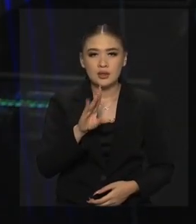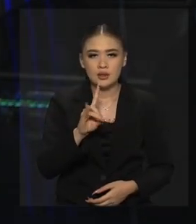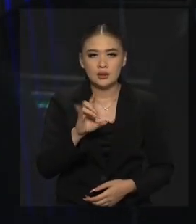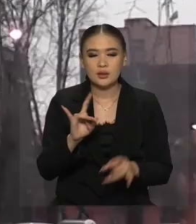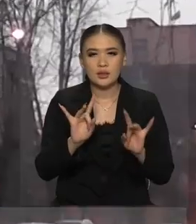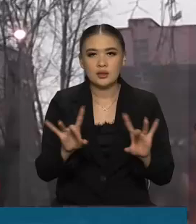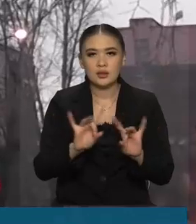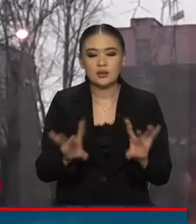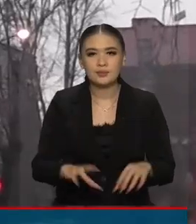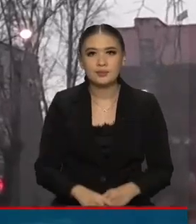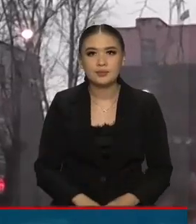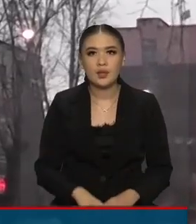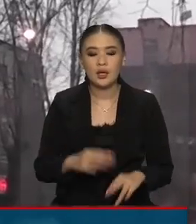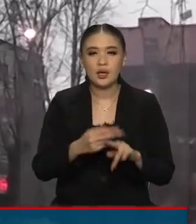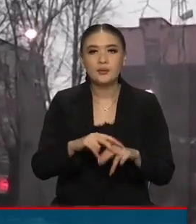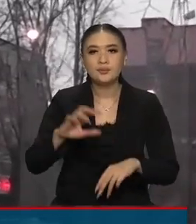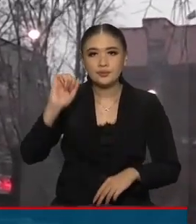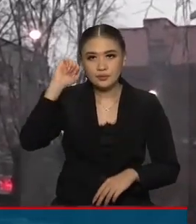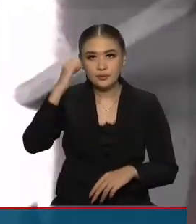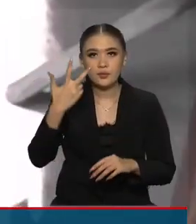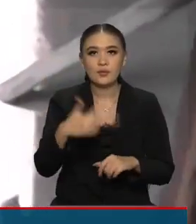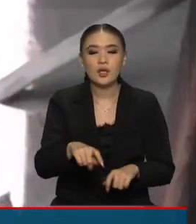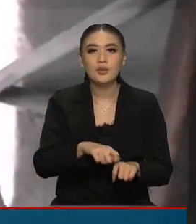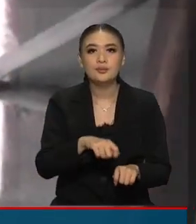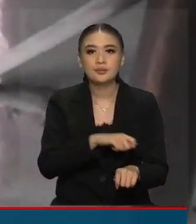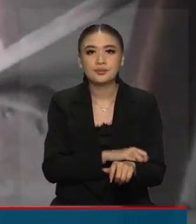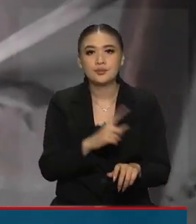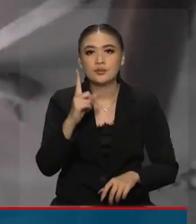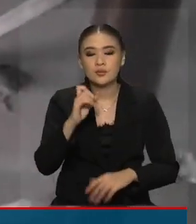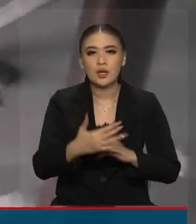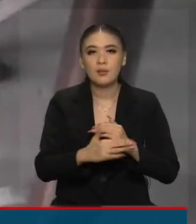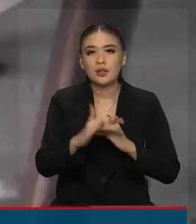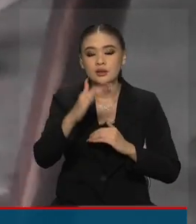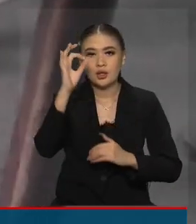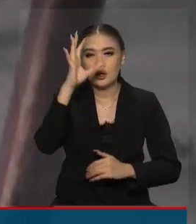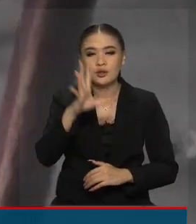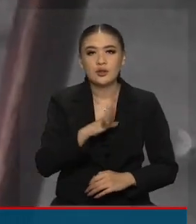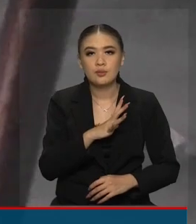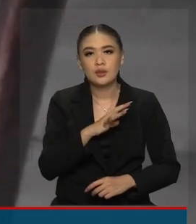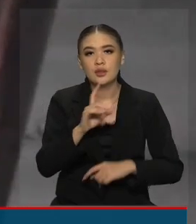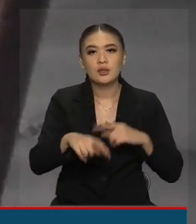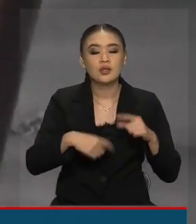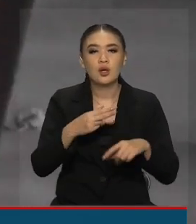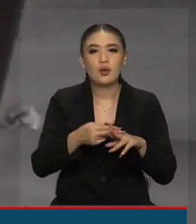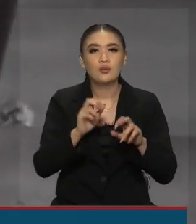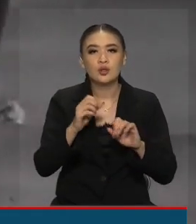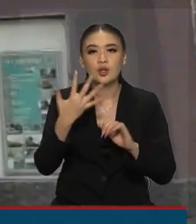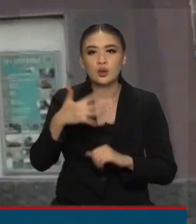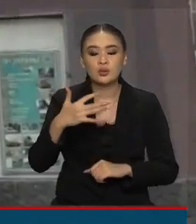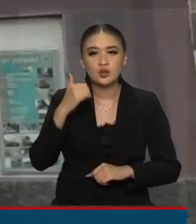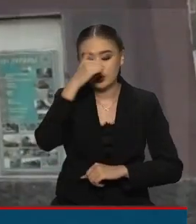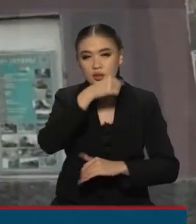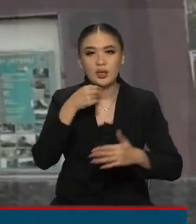жалғастырады. Көне нысанның биіктігі 30 метр, мұнараға 100 баспалдақты басып шығасыз. Өткен ғасырдың 50-ші жылына